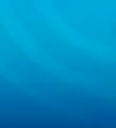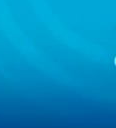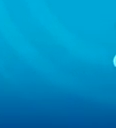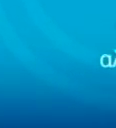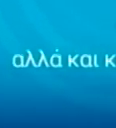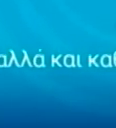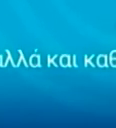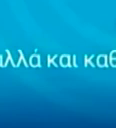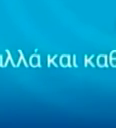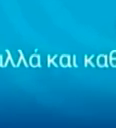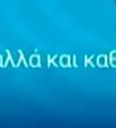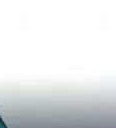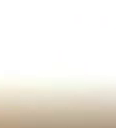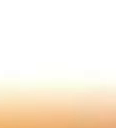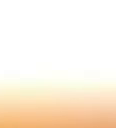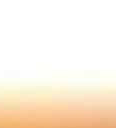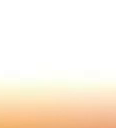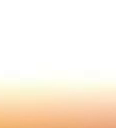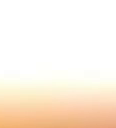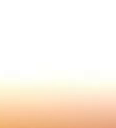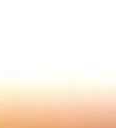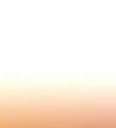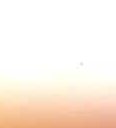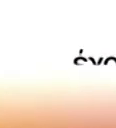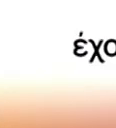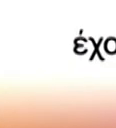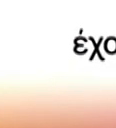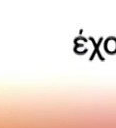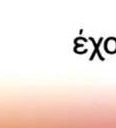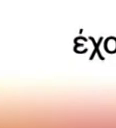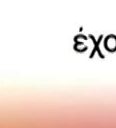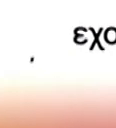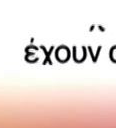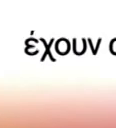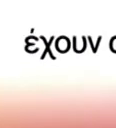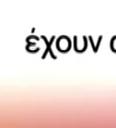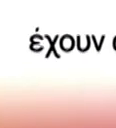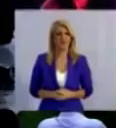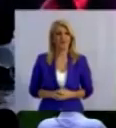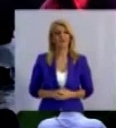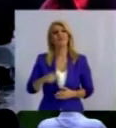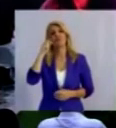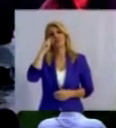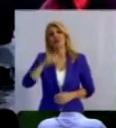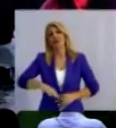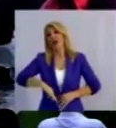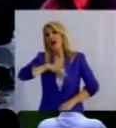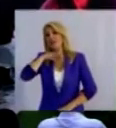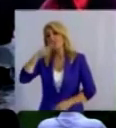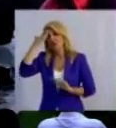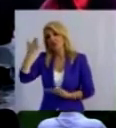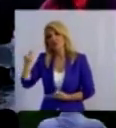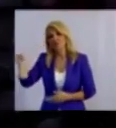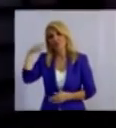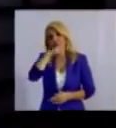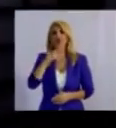και του αθλητισμού, καθώς και στην κοινωνιτικότητα των νέων και την οικοδόμηση του ευρωπαϊκού τρόπου ζωής. Η Αντιπρόεδρε